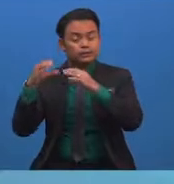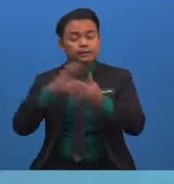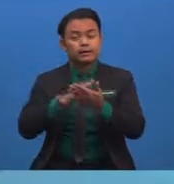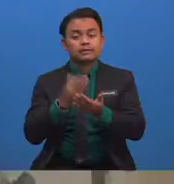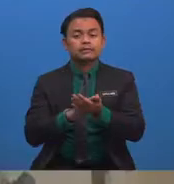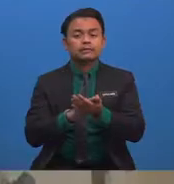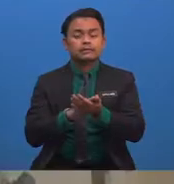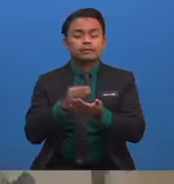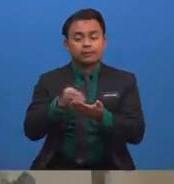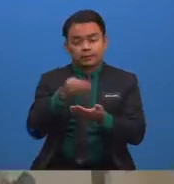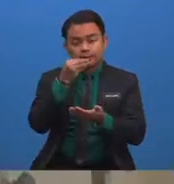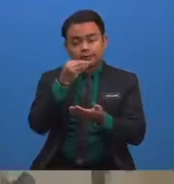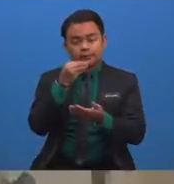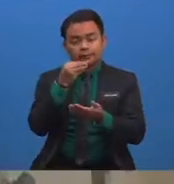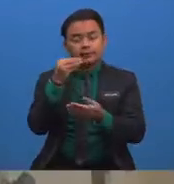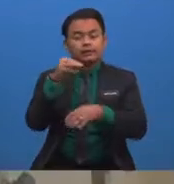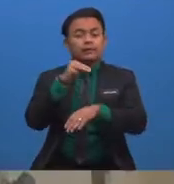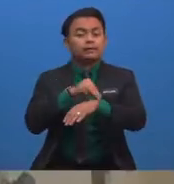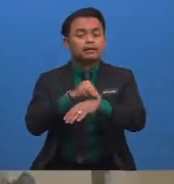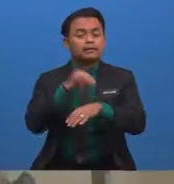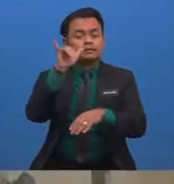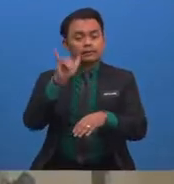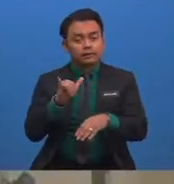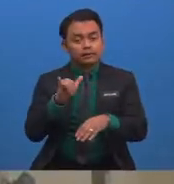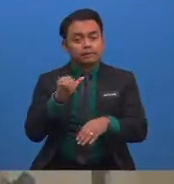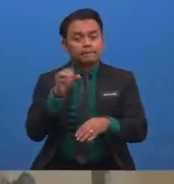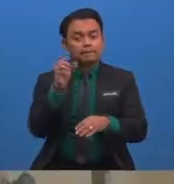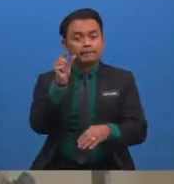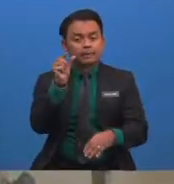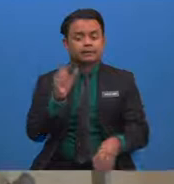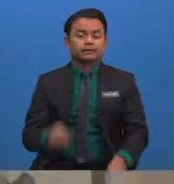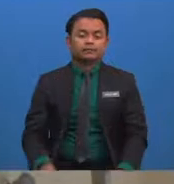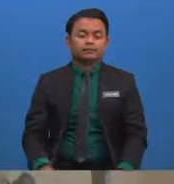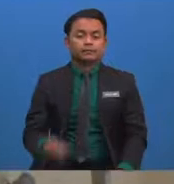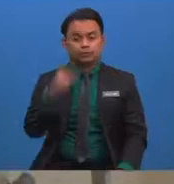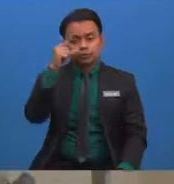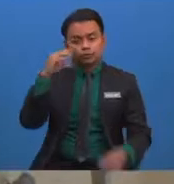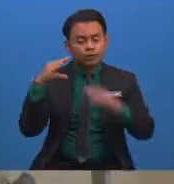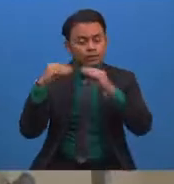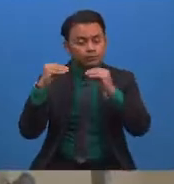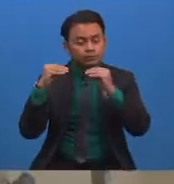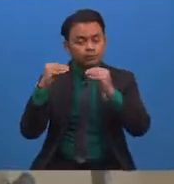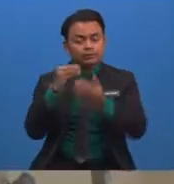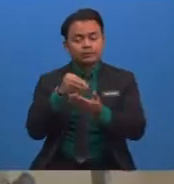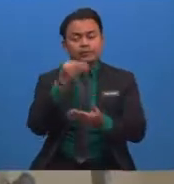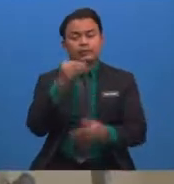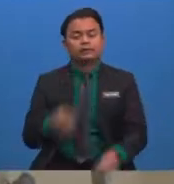singkat. Tujuannya hanya untuk melembutkan gentian makanan